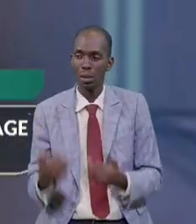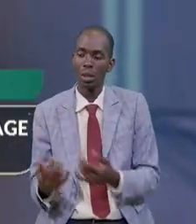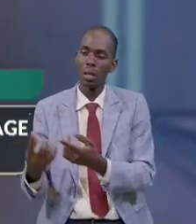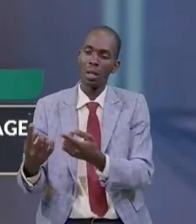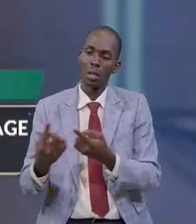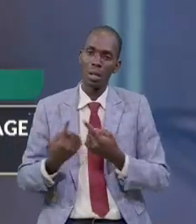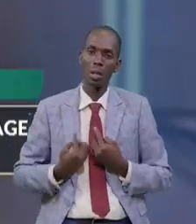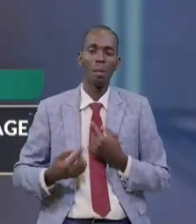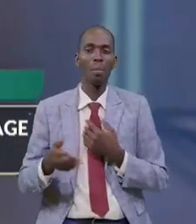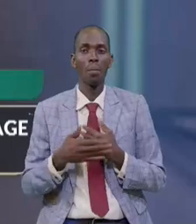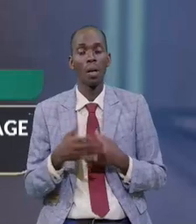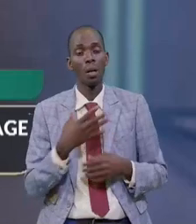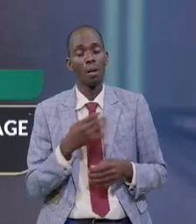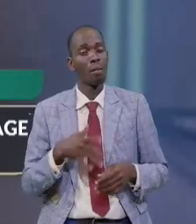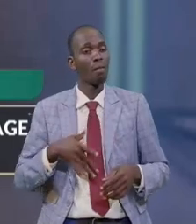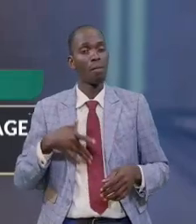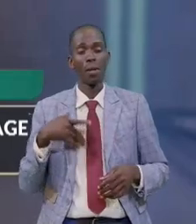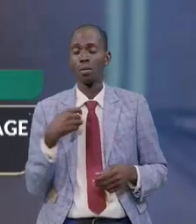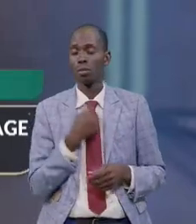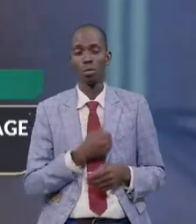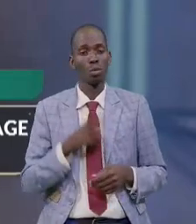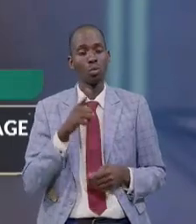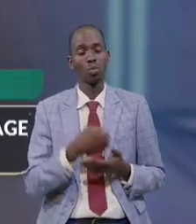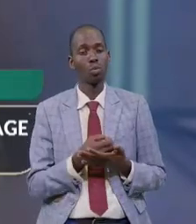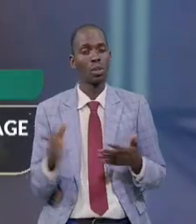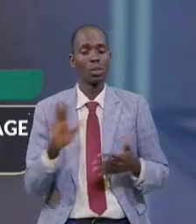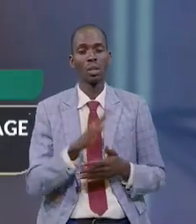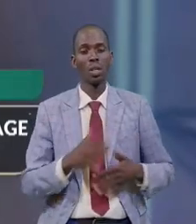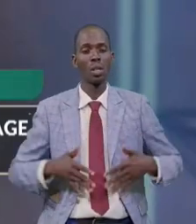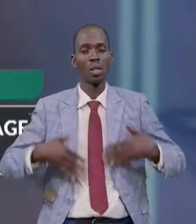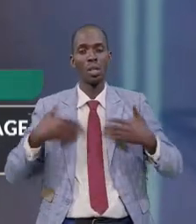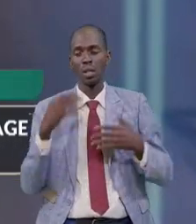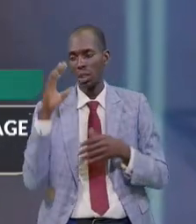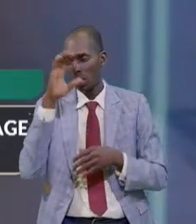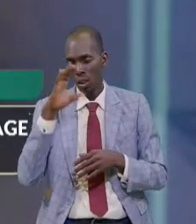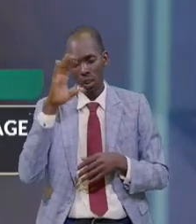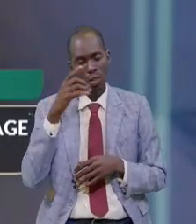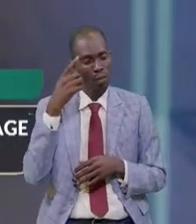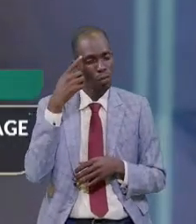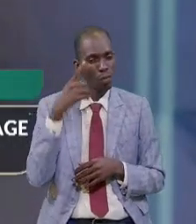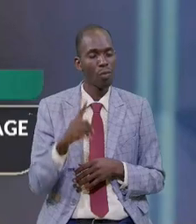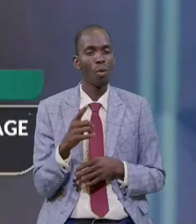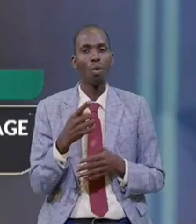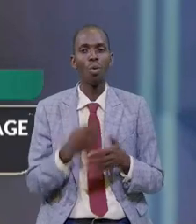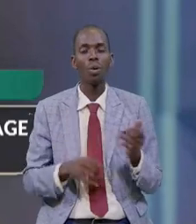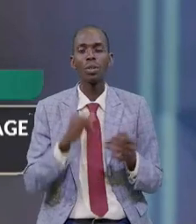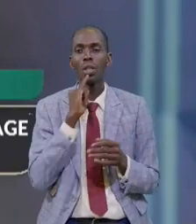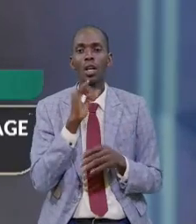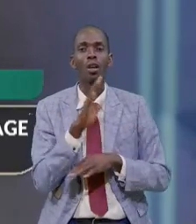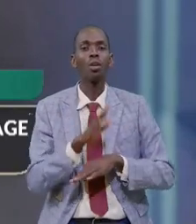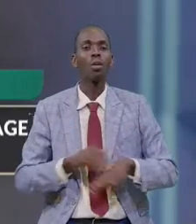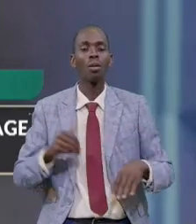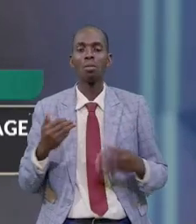voyage ils disent oh qu'ils ont perdu leur vie en chassant ce ce à quoi il se réfit comme étant